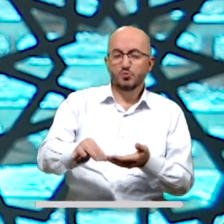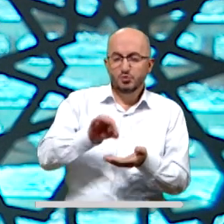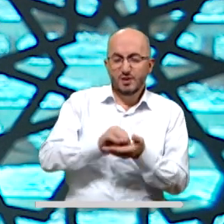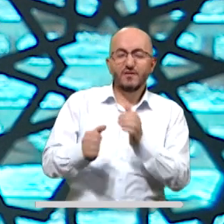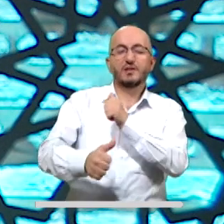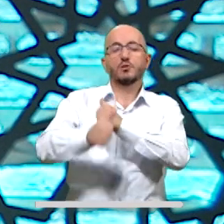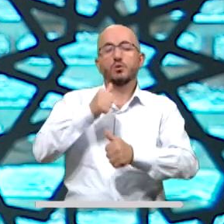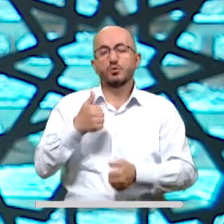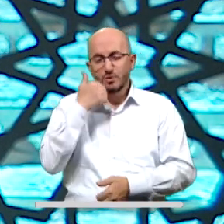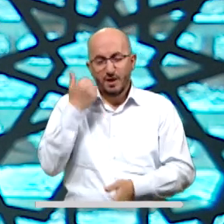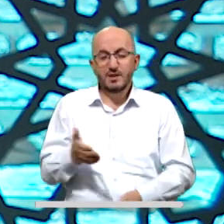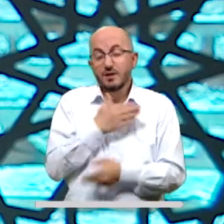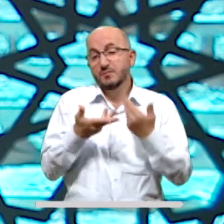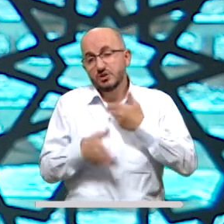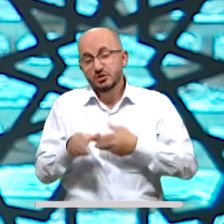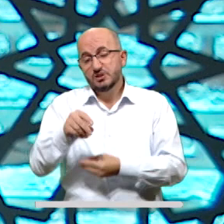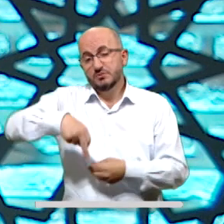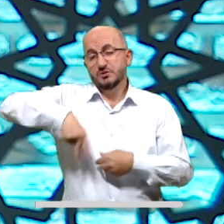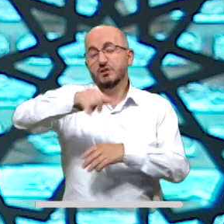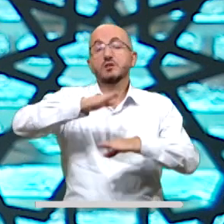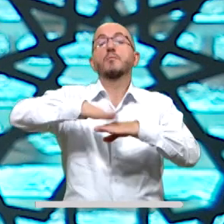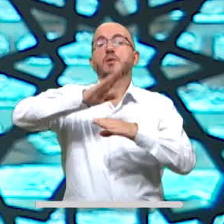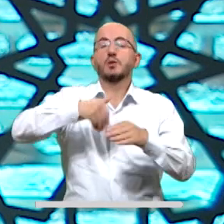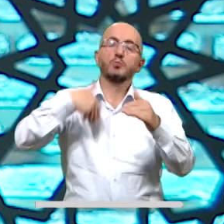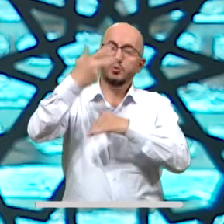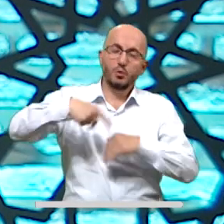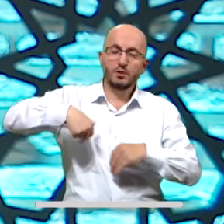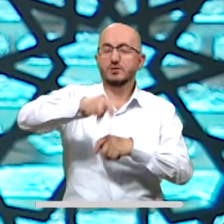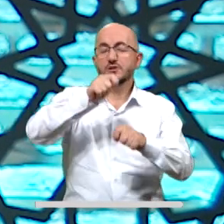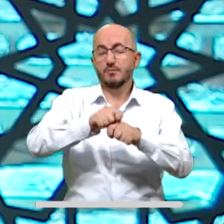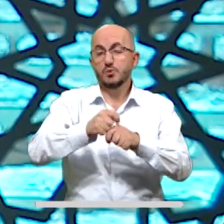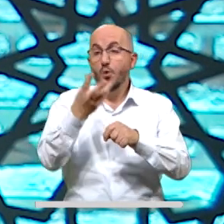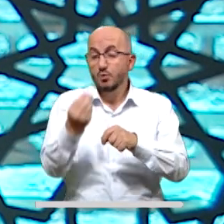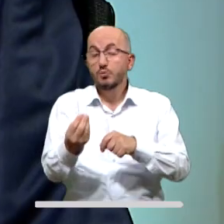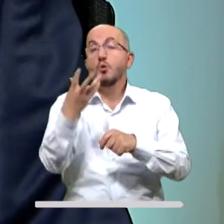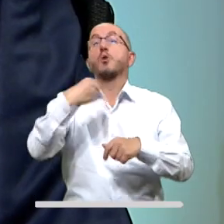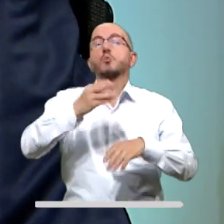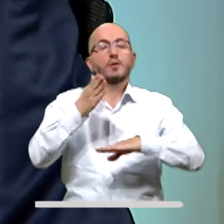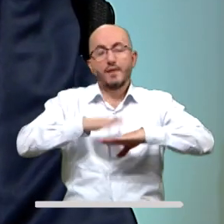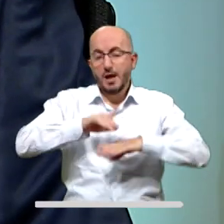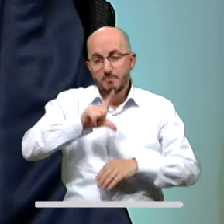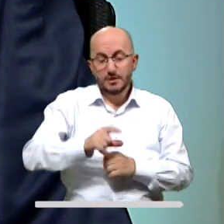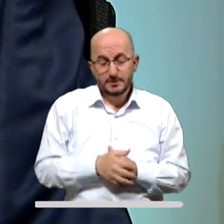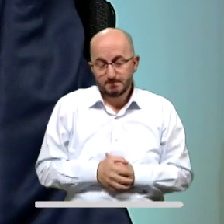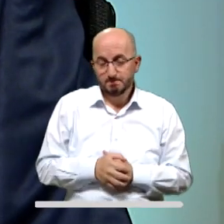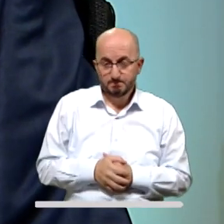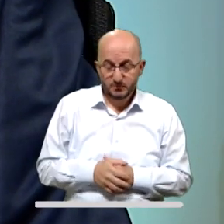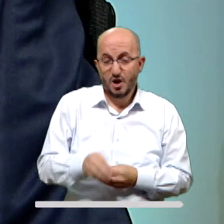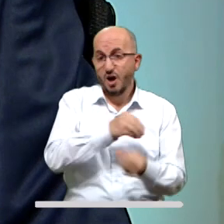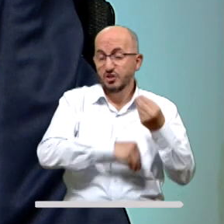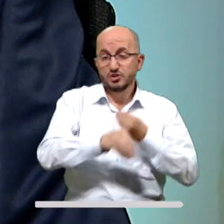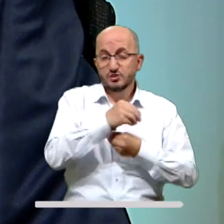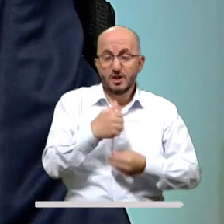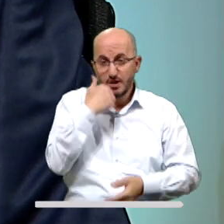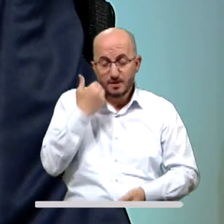bize. Biz sonradan yaptık. Olur mu? Eğer olmuyorsa ne yapmalıyım demiş. Şimdi hacda ihramdan çıkmak